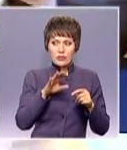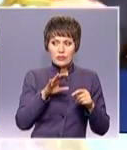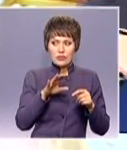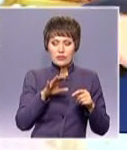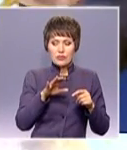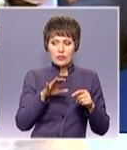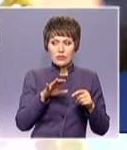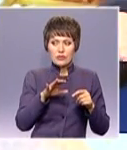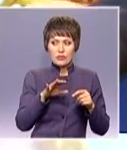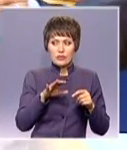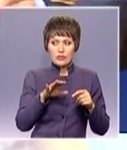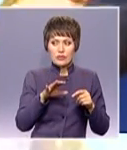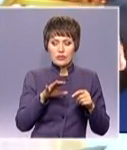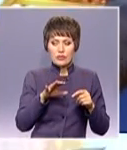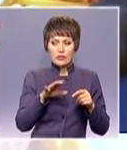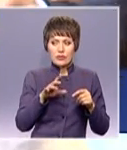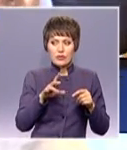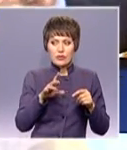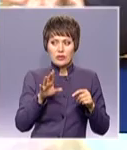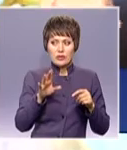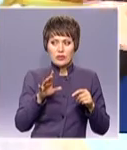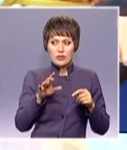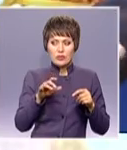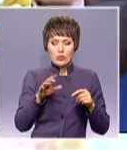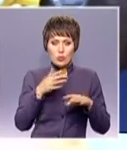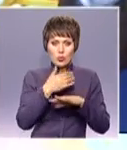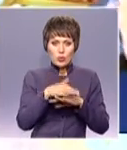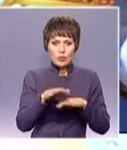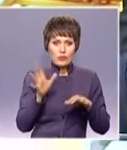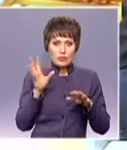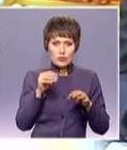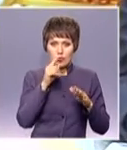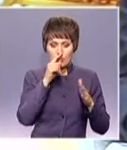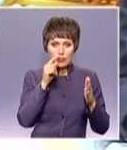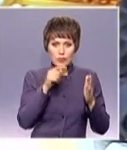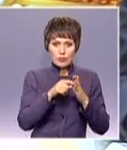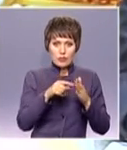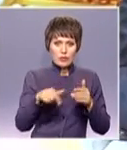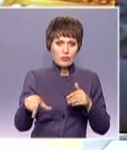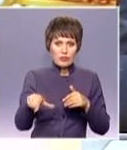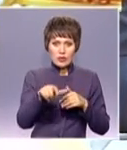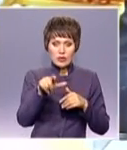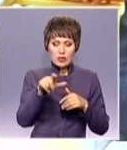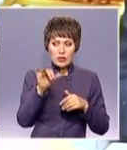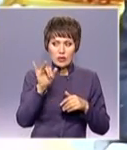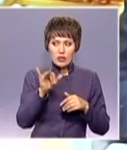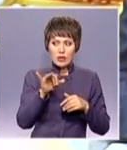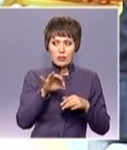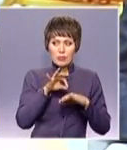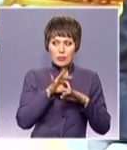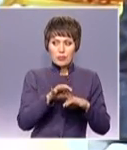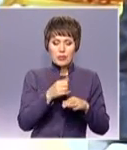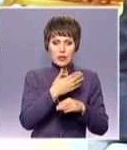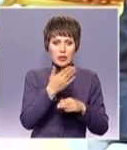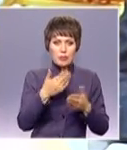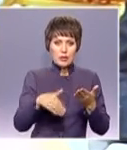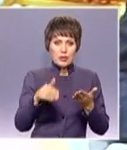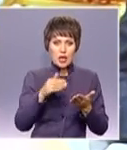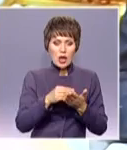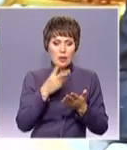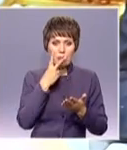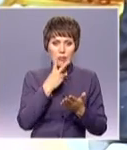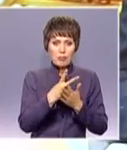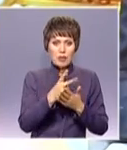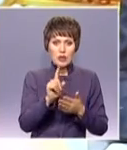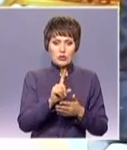с тротуаров, там, с улиц попадает в эту реку. И проводимые нами анализы показывают о